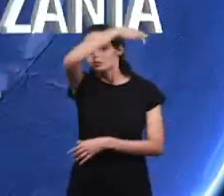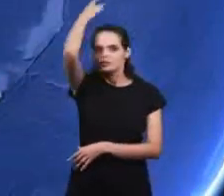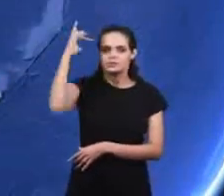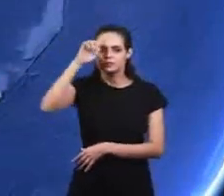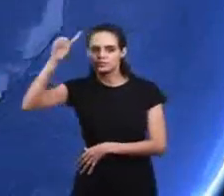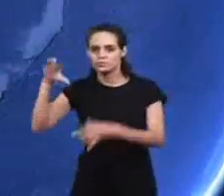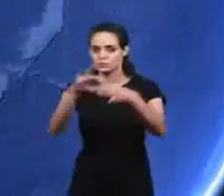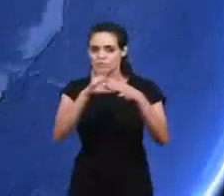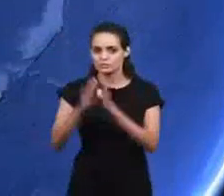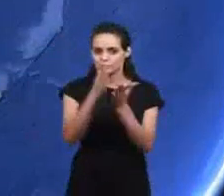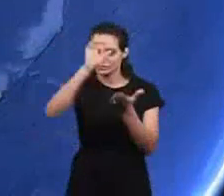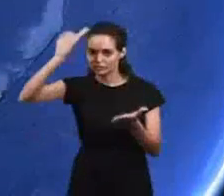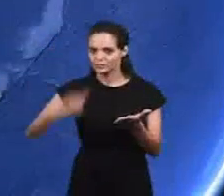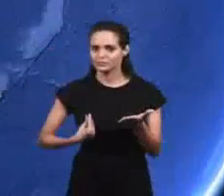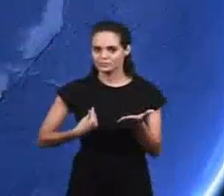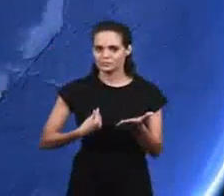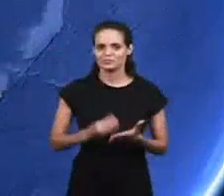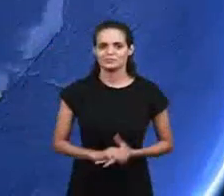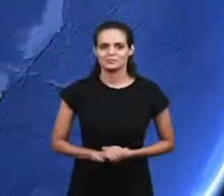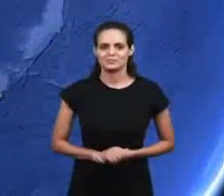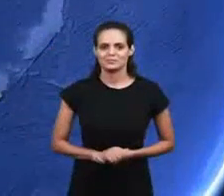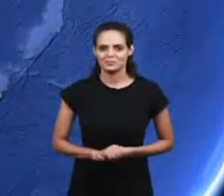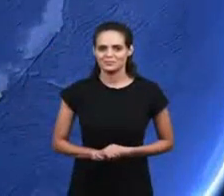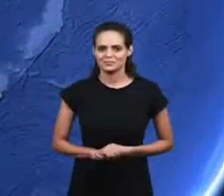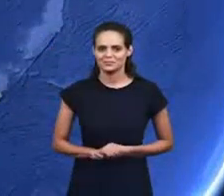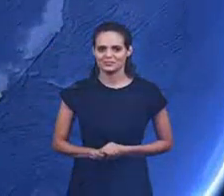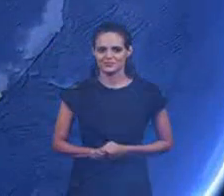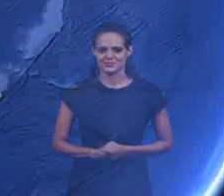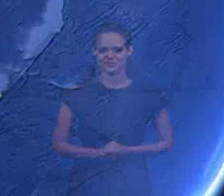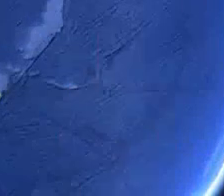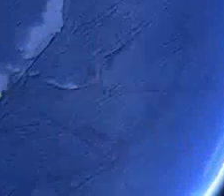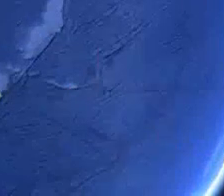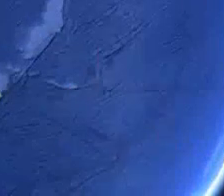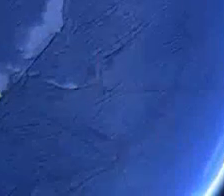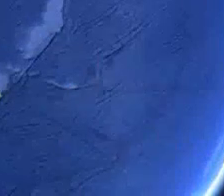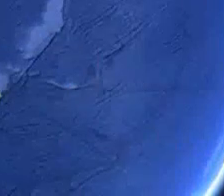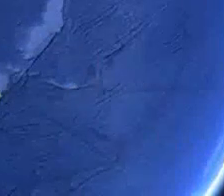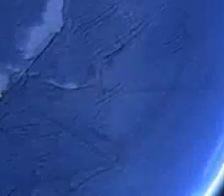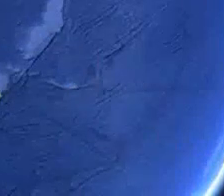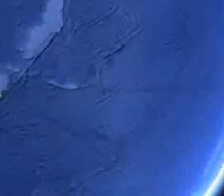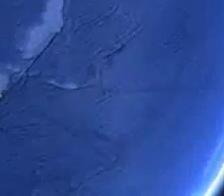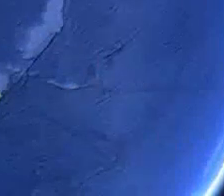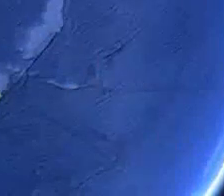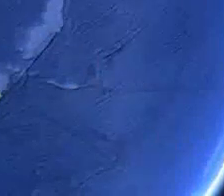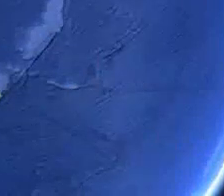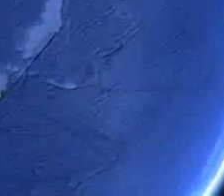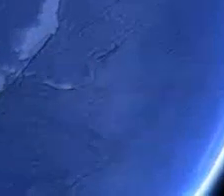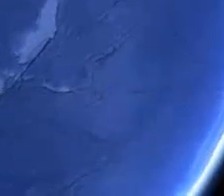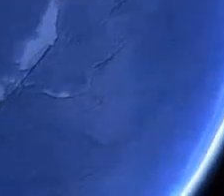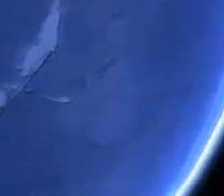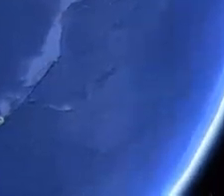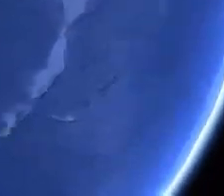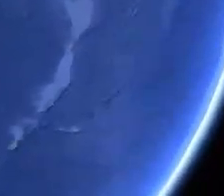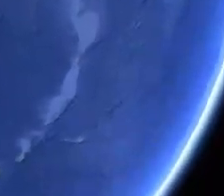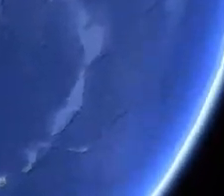Amerikas, Europa, Afrika, Asien und Ozeanien sind verbunden mit derselben Lehre